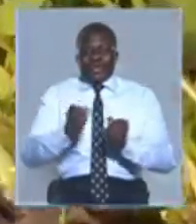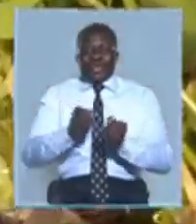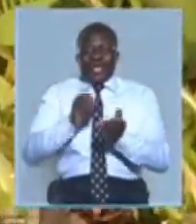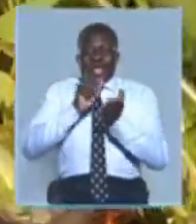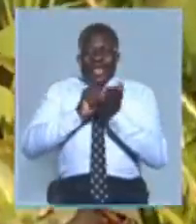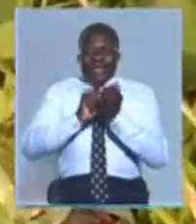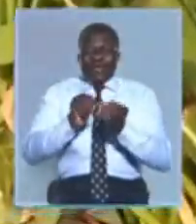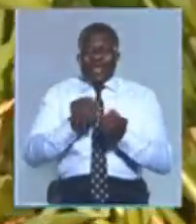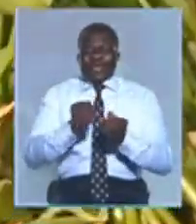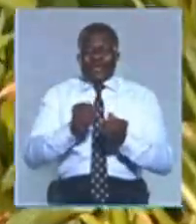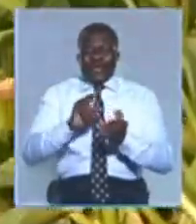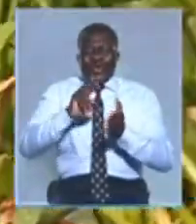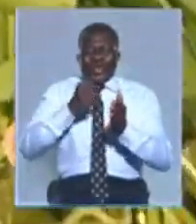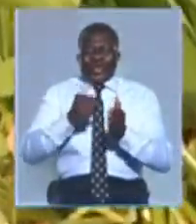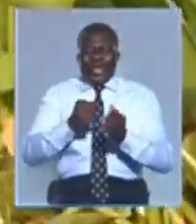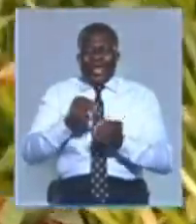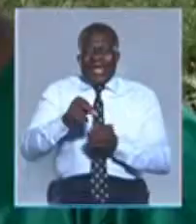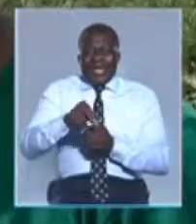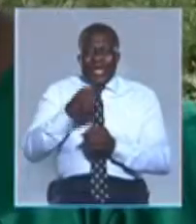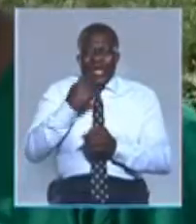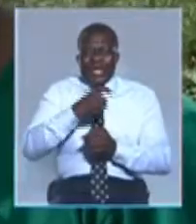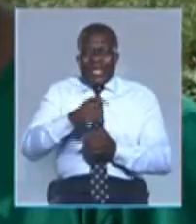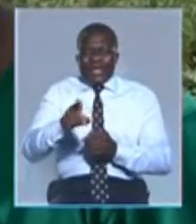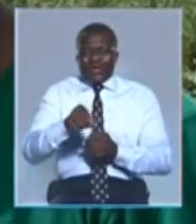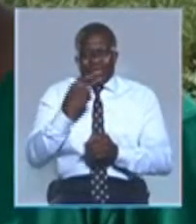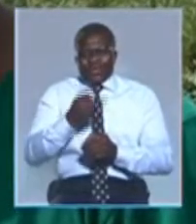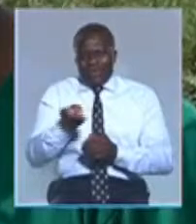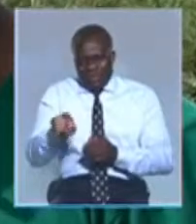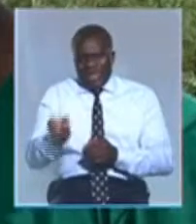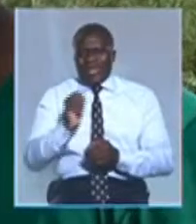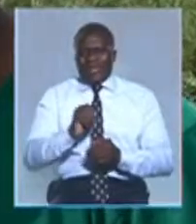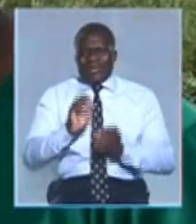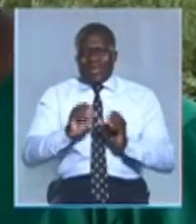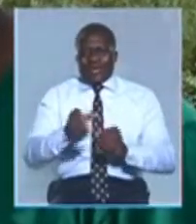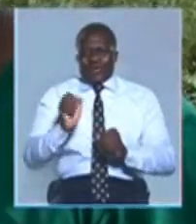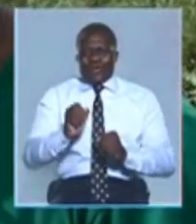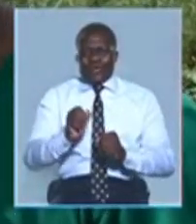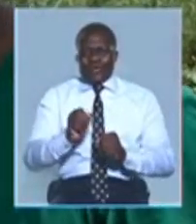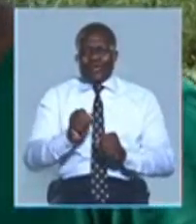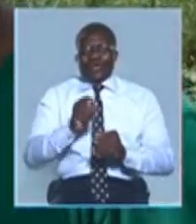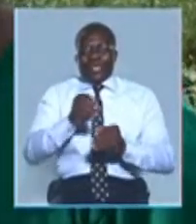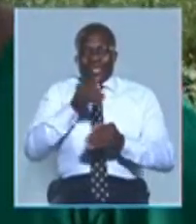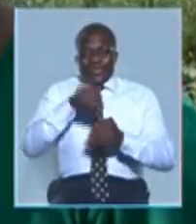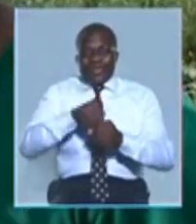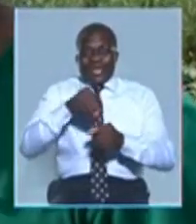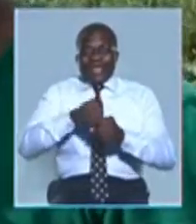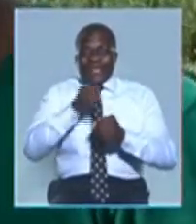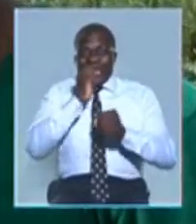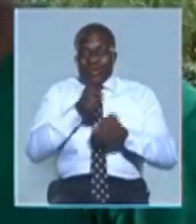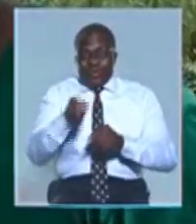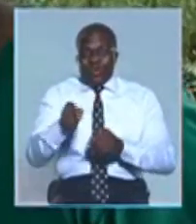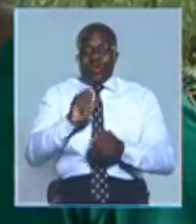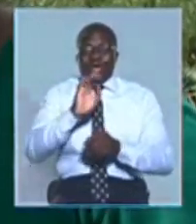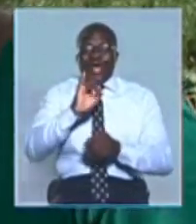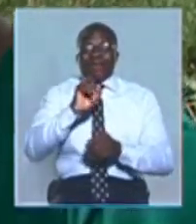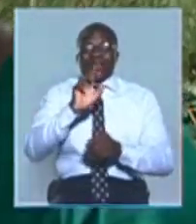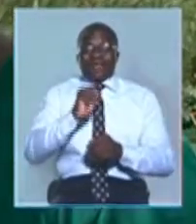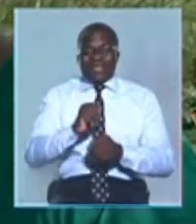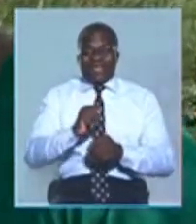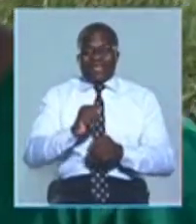attractives. Une diversité de reptiles extraordinaires qu'on ne pourrait pas imaginer encore à Cotonou, qui sont inféodés à ce marécage, dont les